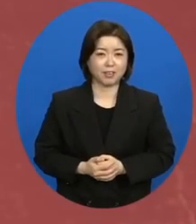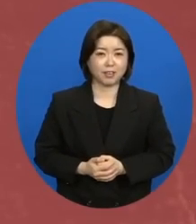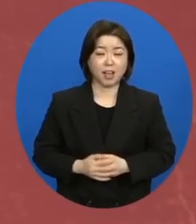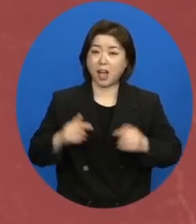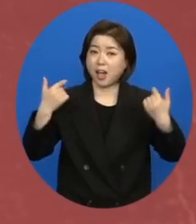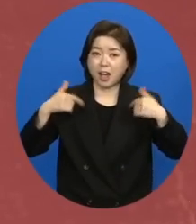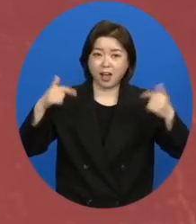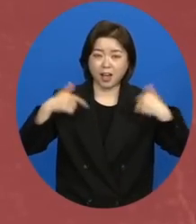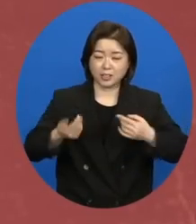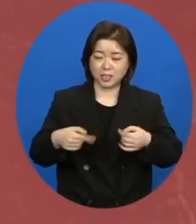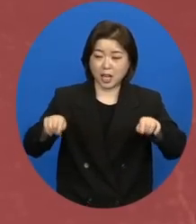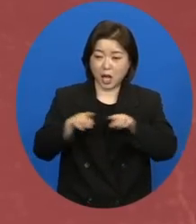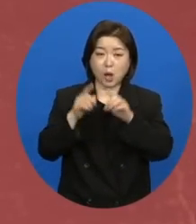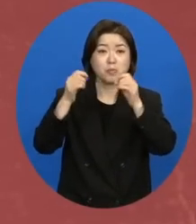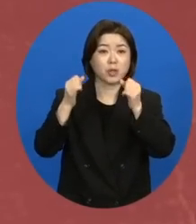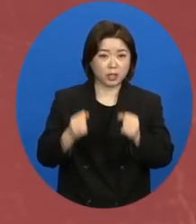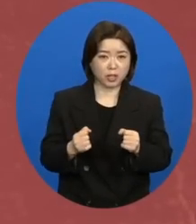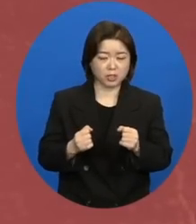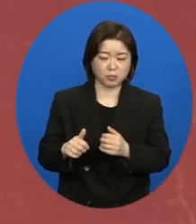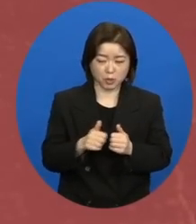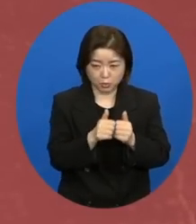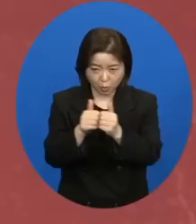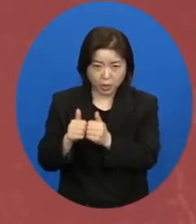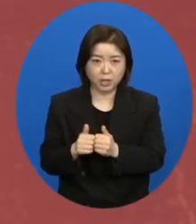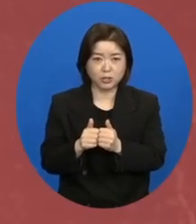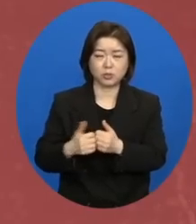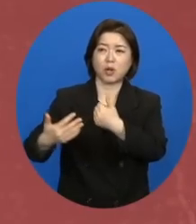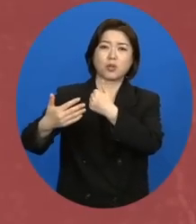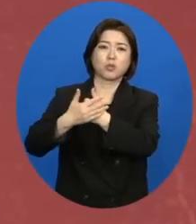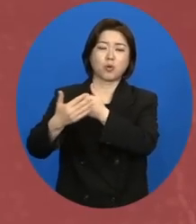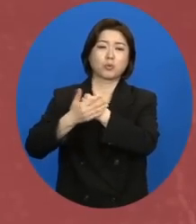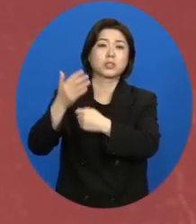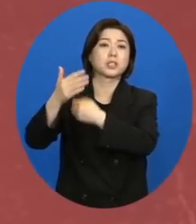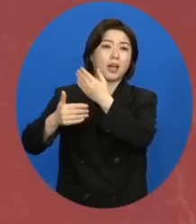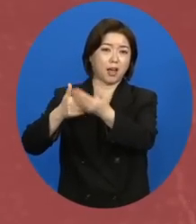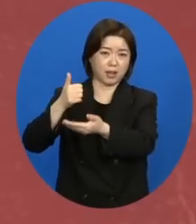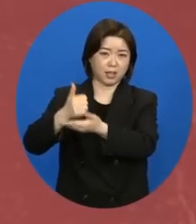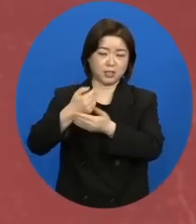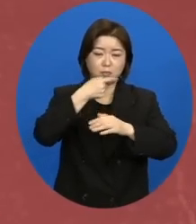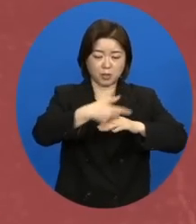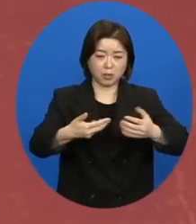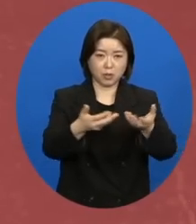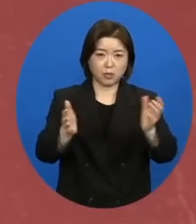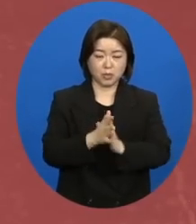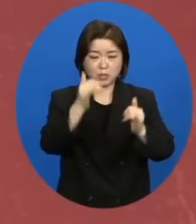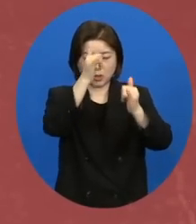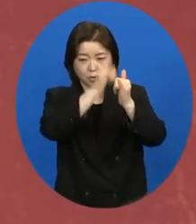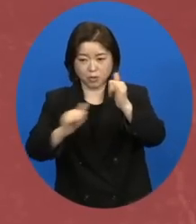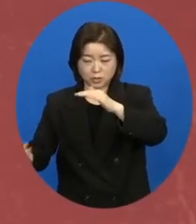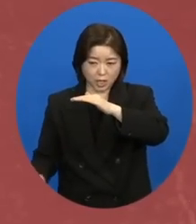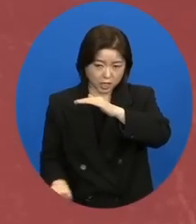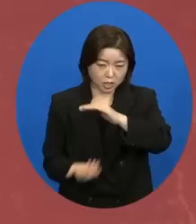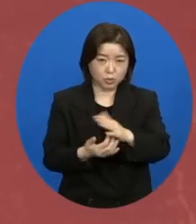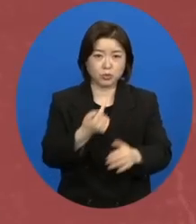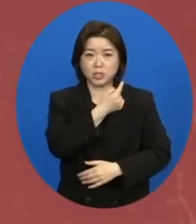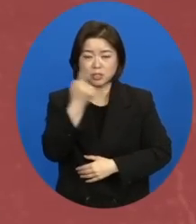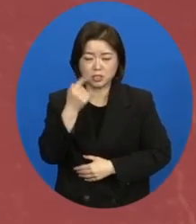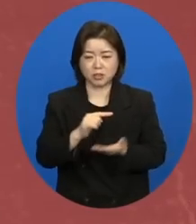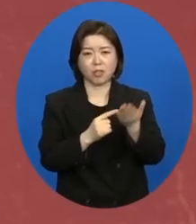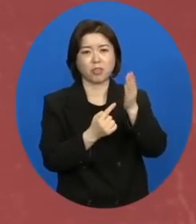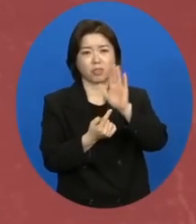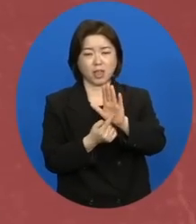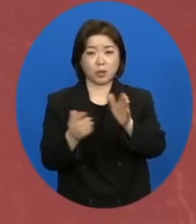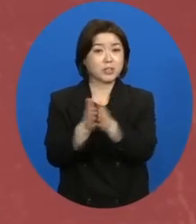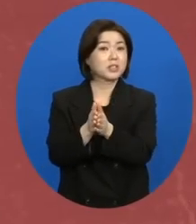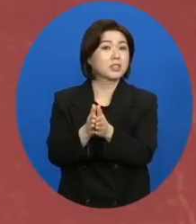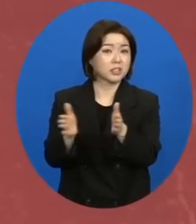항상 함께 계시며 동행하시며 도우신 하나님의 민족 역사를 이루시다라는 증거가 나타나는